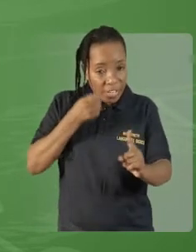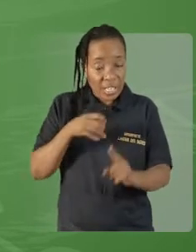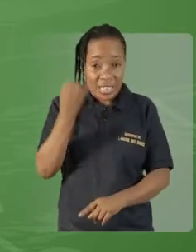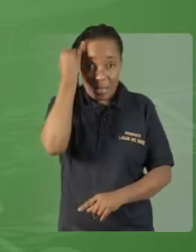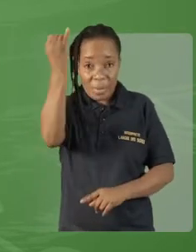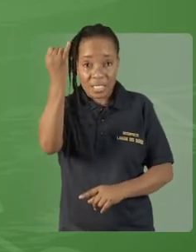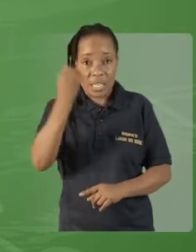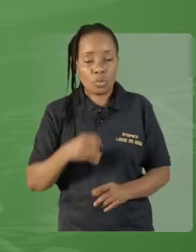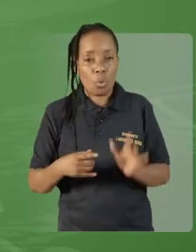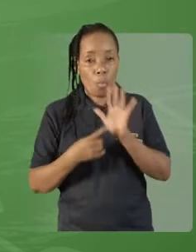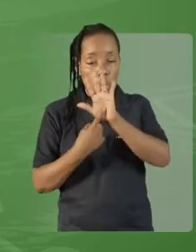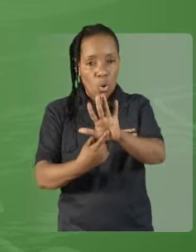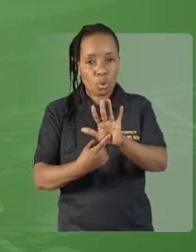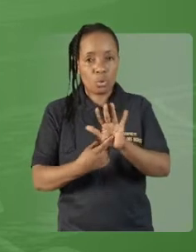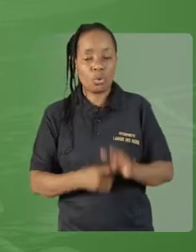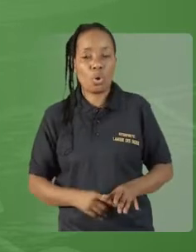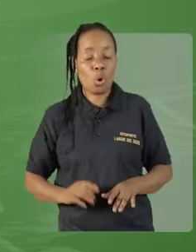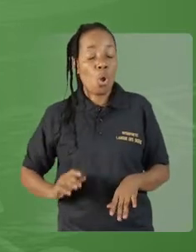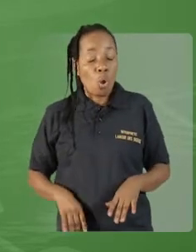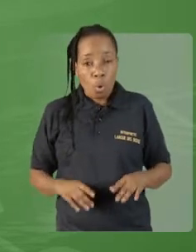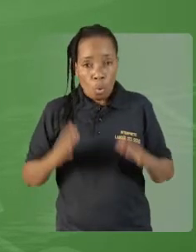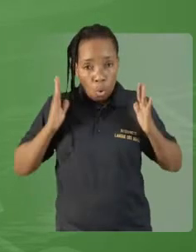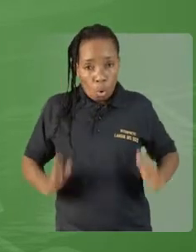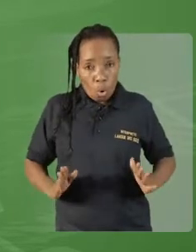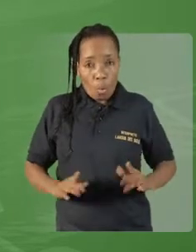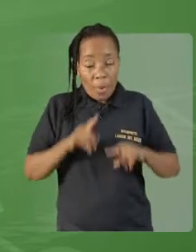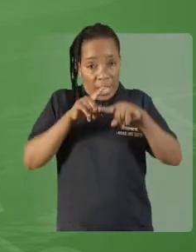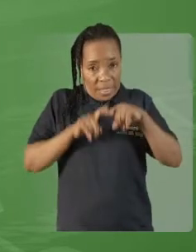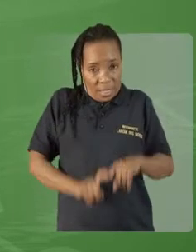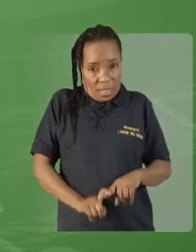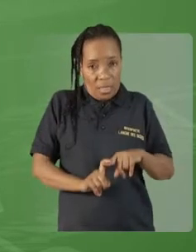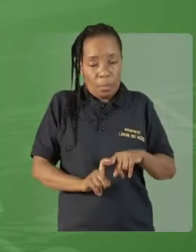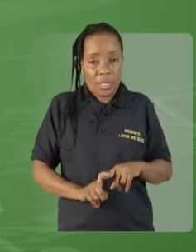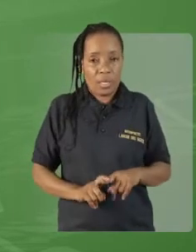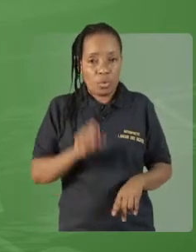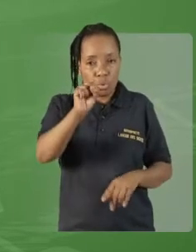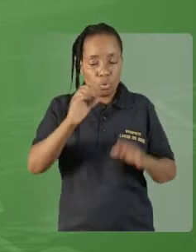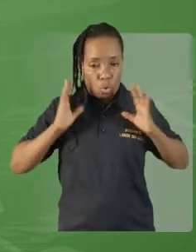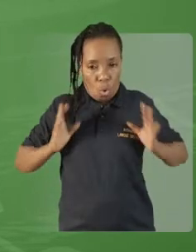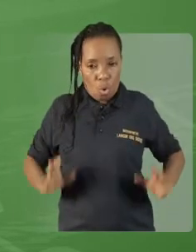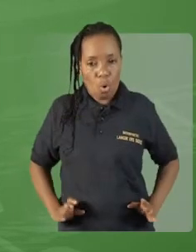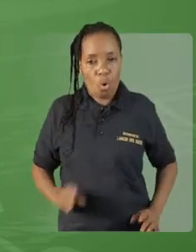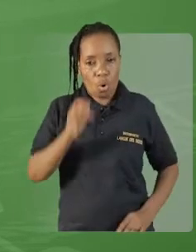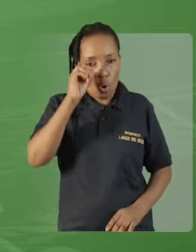la sensibilité et aux sens qui, eux, sont trompeurs.